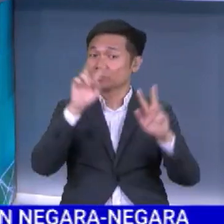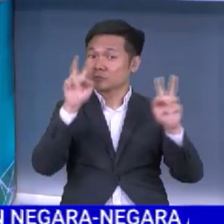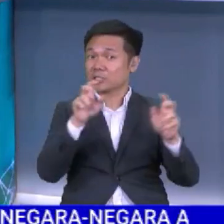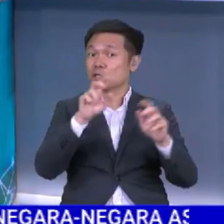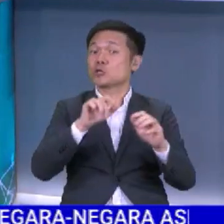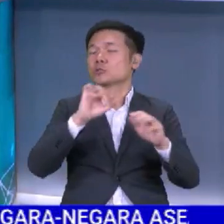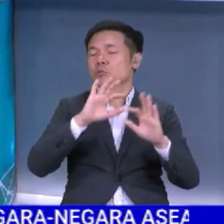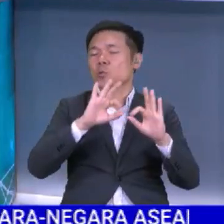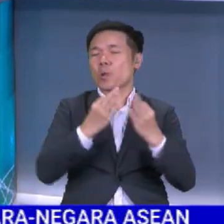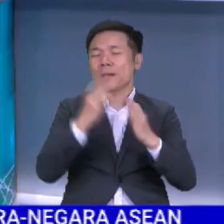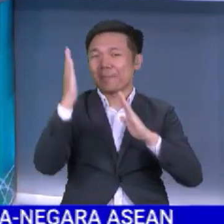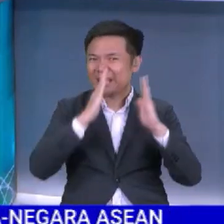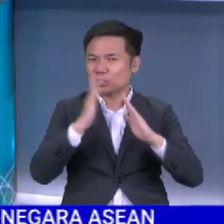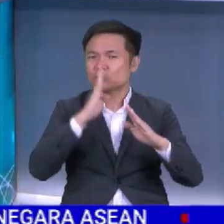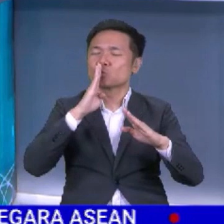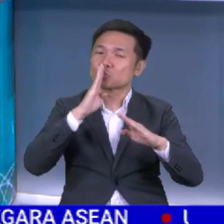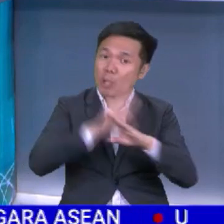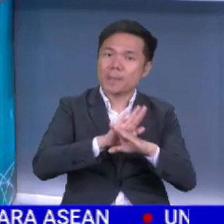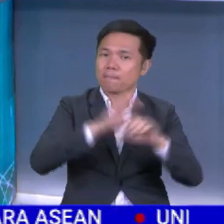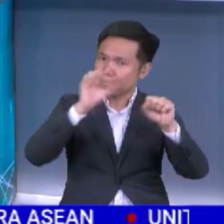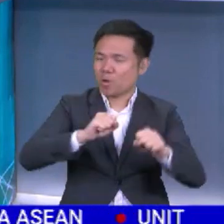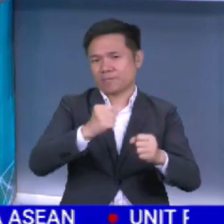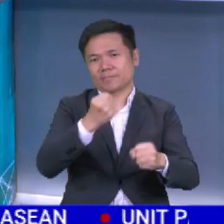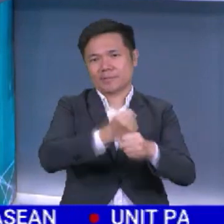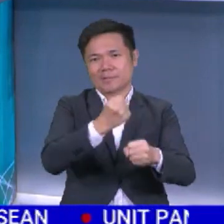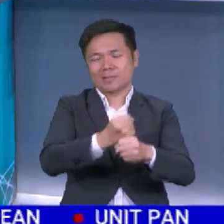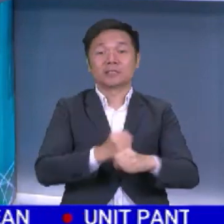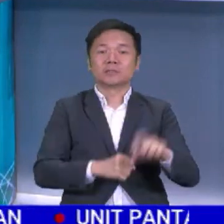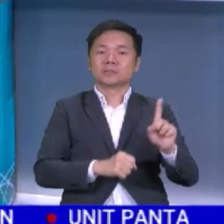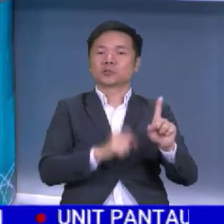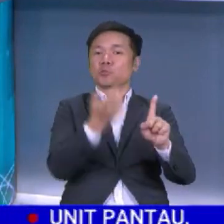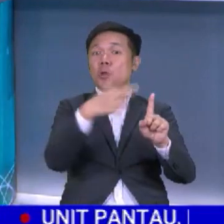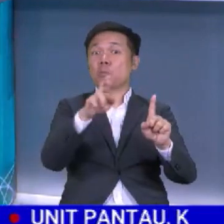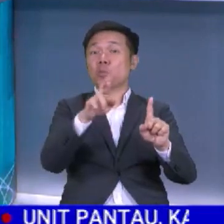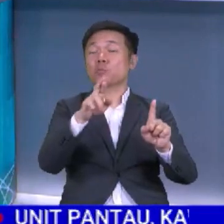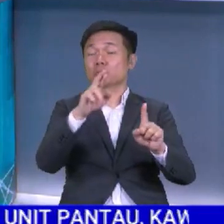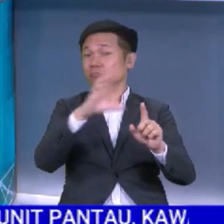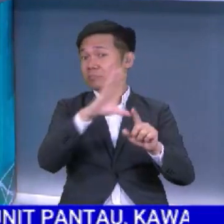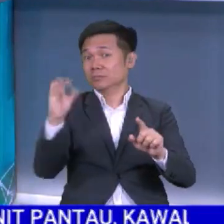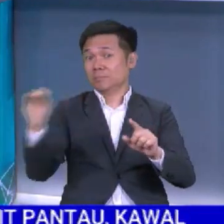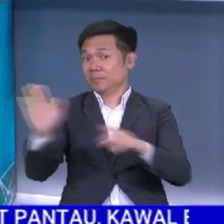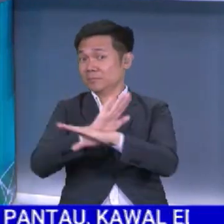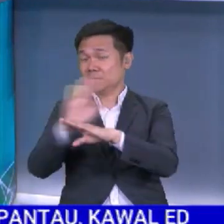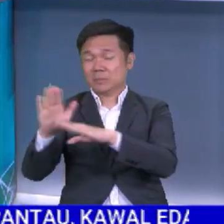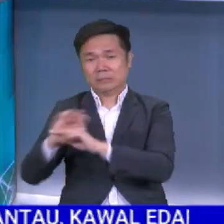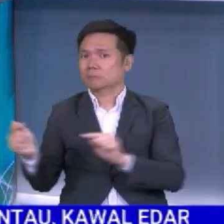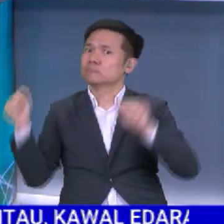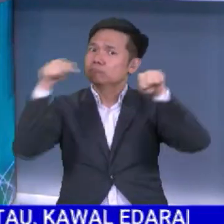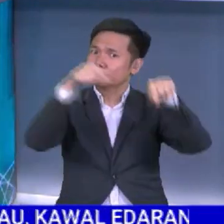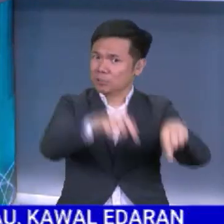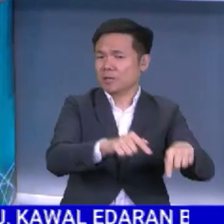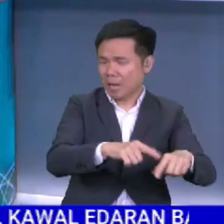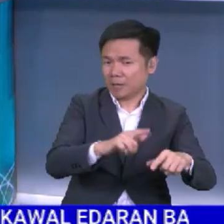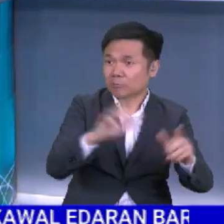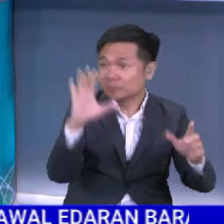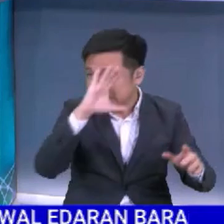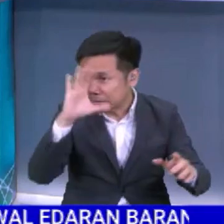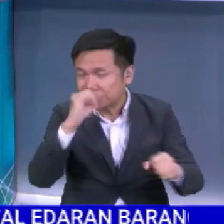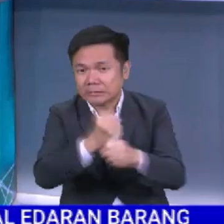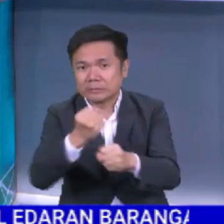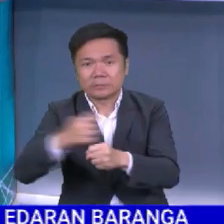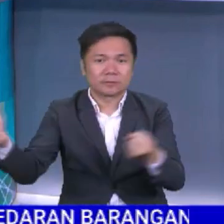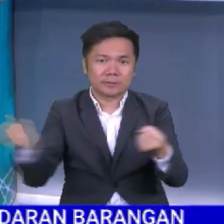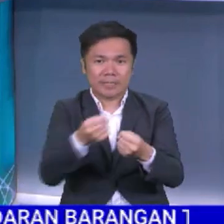Keluarga Malaysia 2022. Ia disertai 1,000 syarikat menjadikannya yang terbesar setakat ini. Michelle Wang yang membuat tinjauan